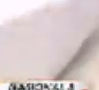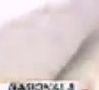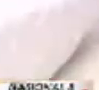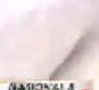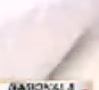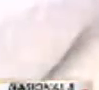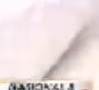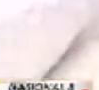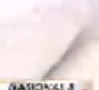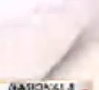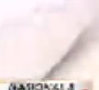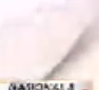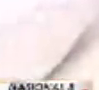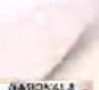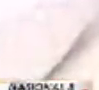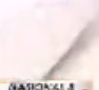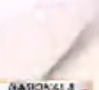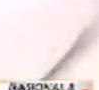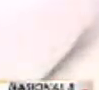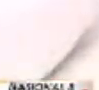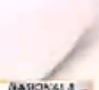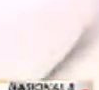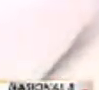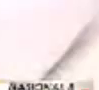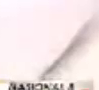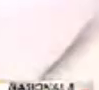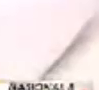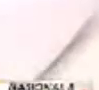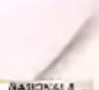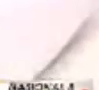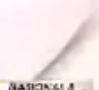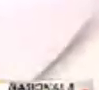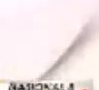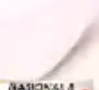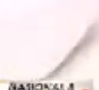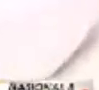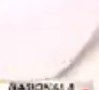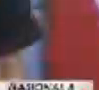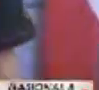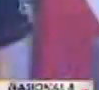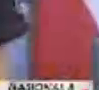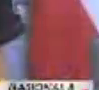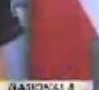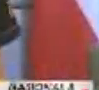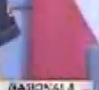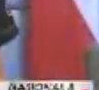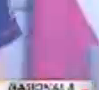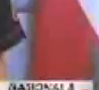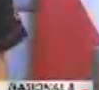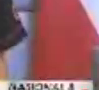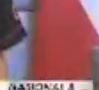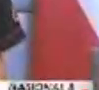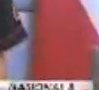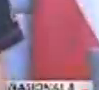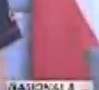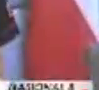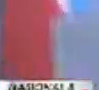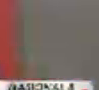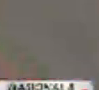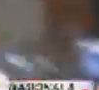agensi CBS membuat bayaran kepada 14 Syarikat program berkaitan acara